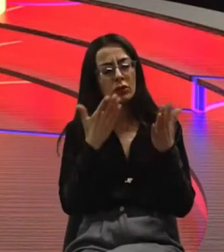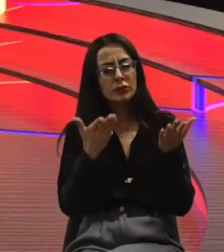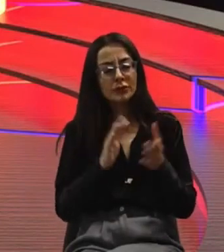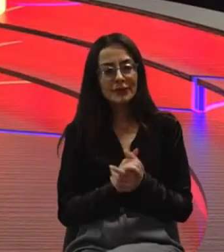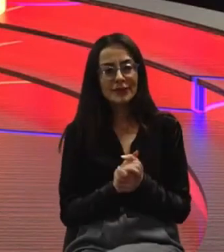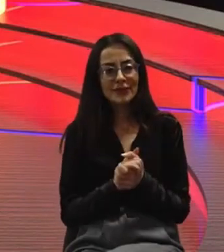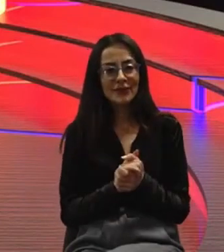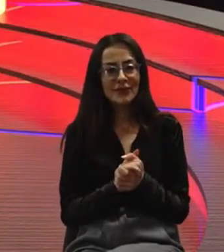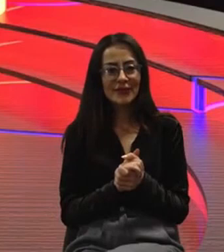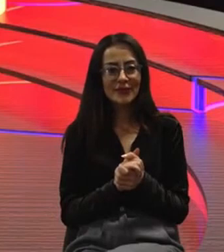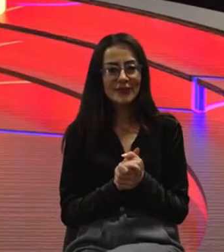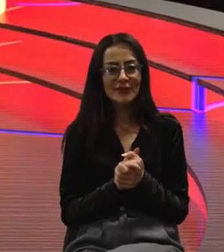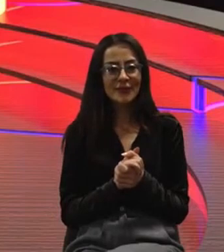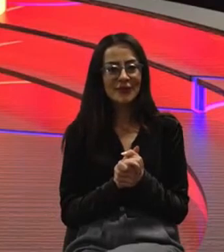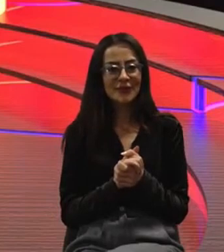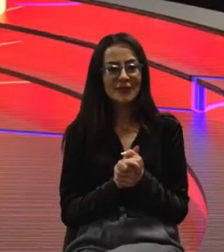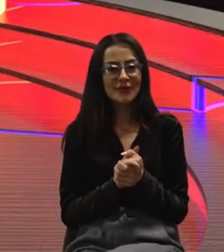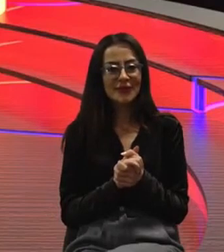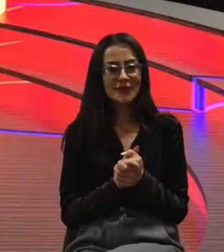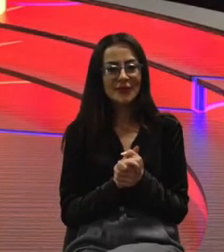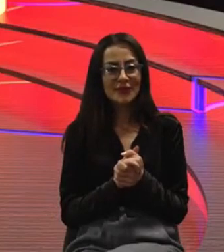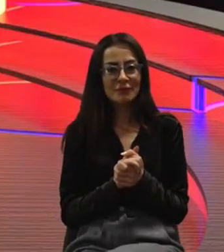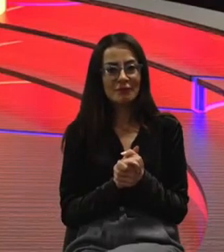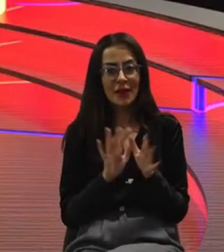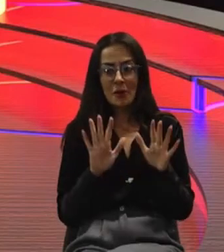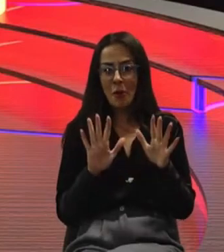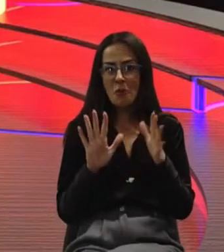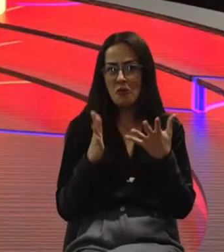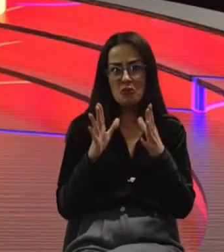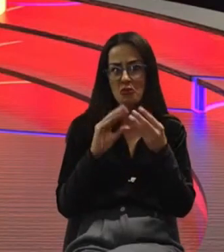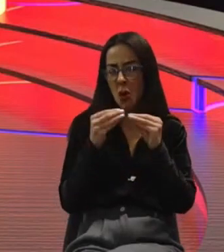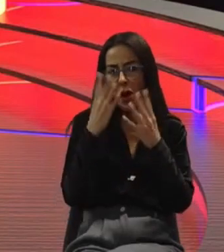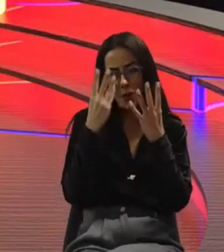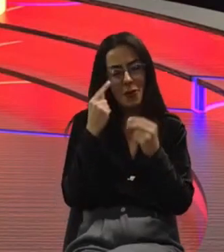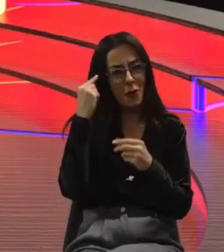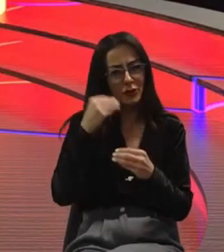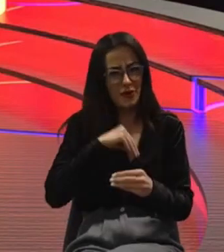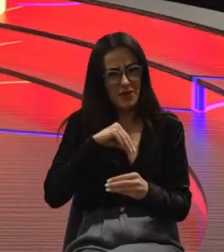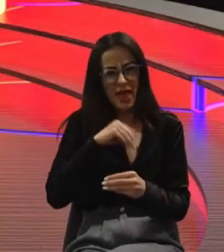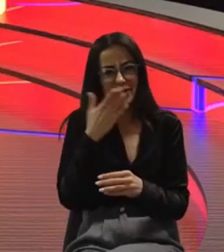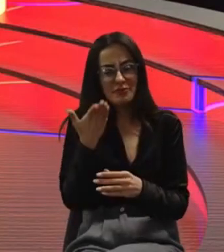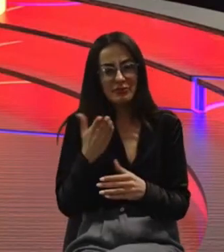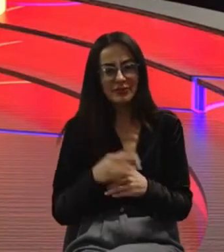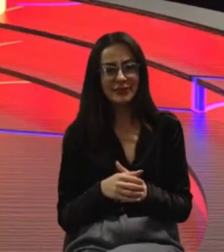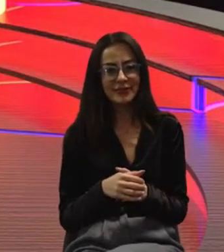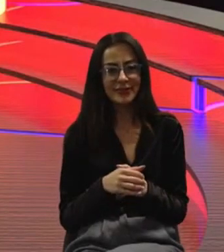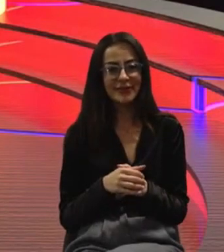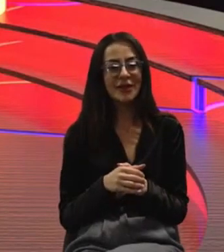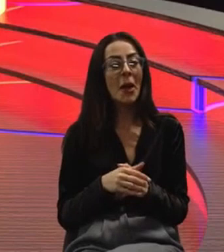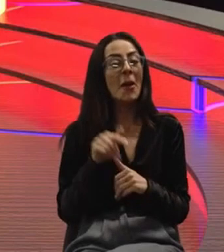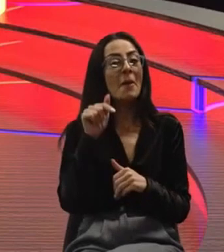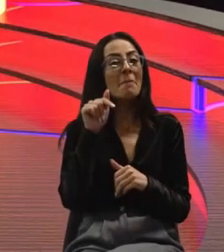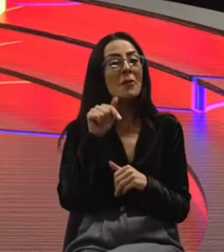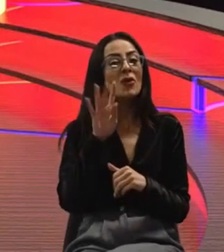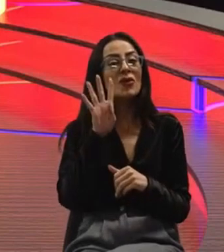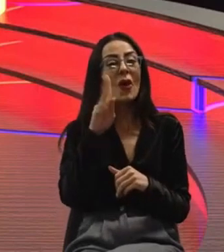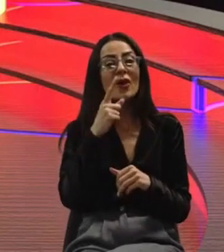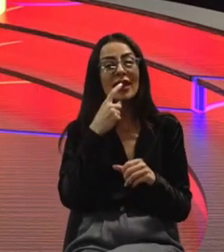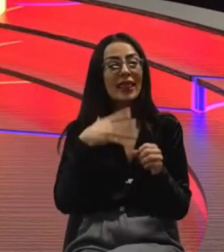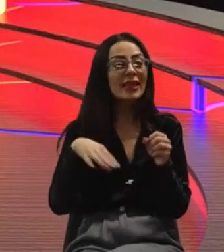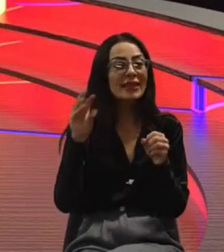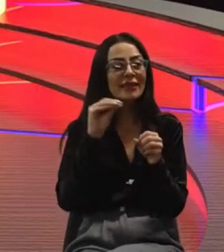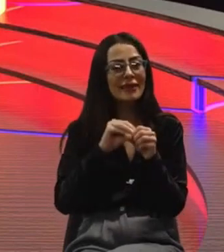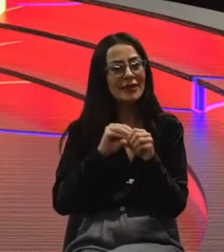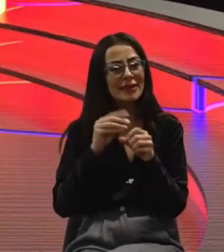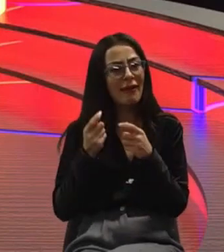gelince dedim ya mı tamam Bu dört yılda yani